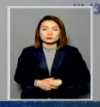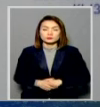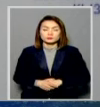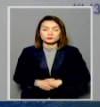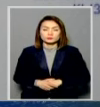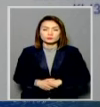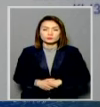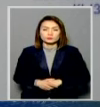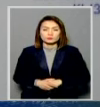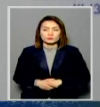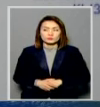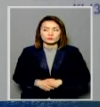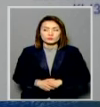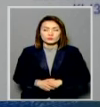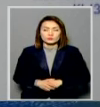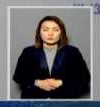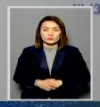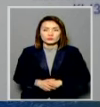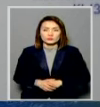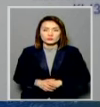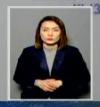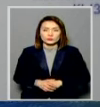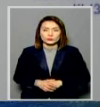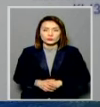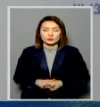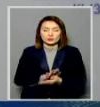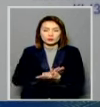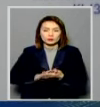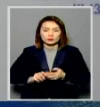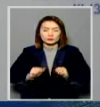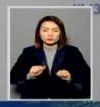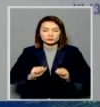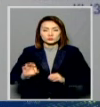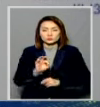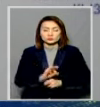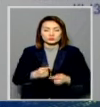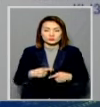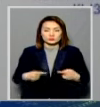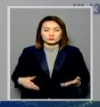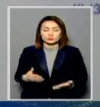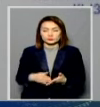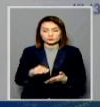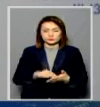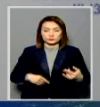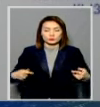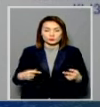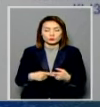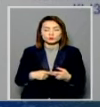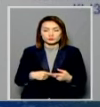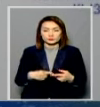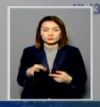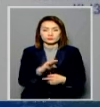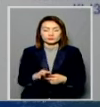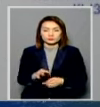бас және де қоғамдық жаңа гигиена сақтау бойынша сұрақтар көрсетілген нақты, сол